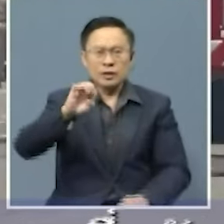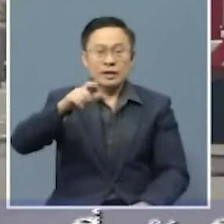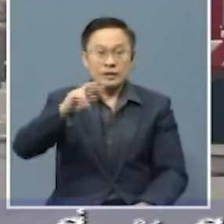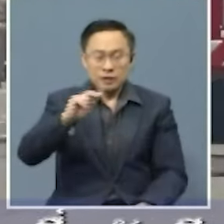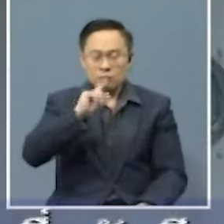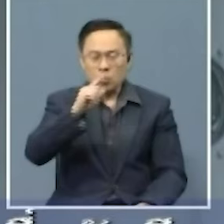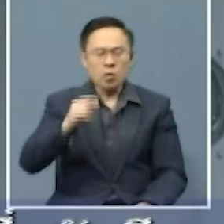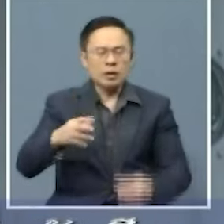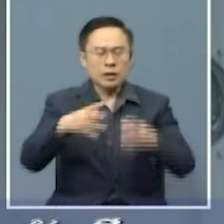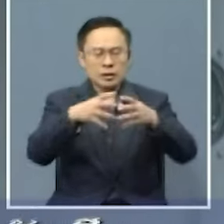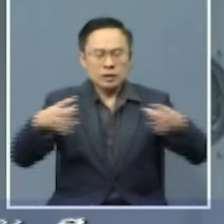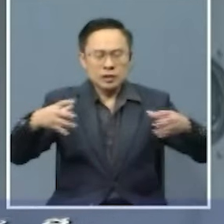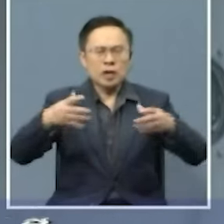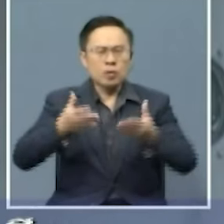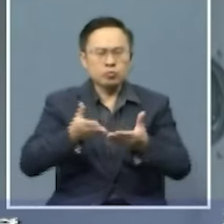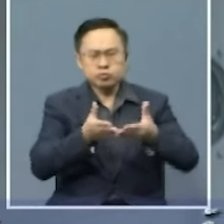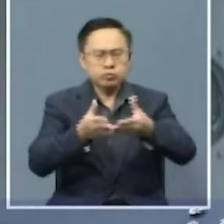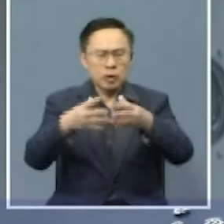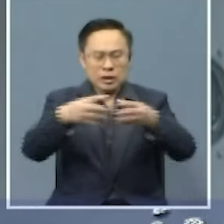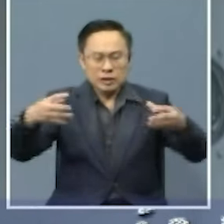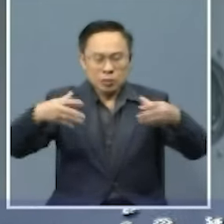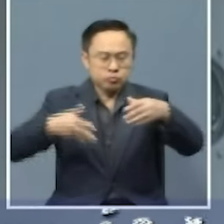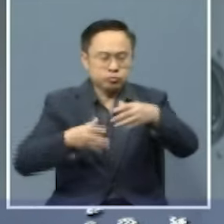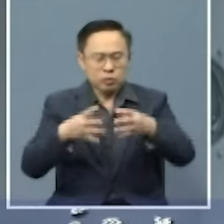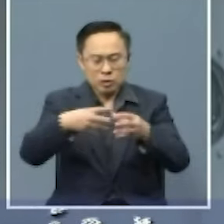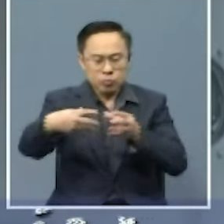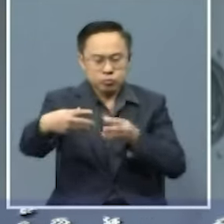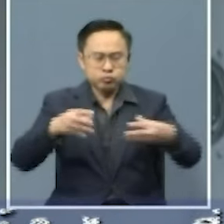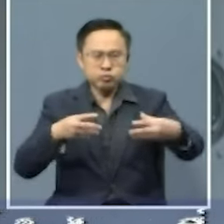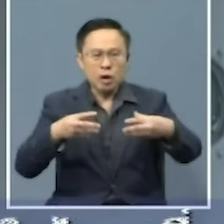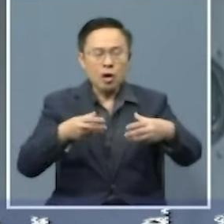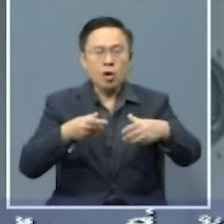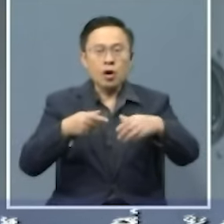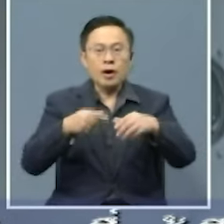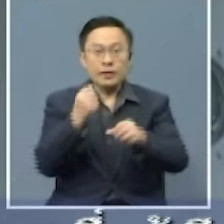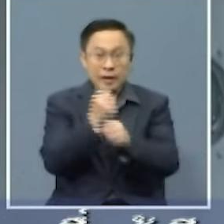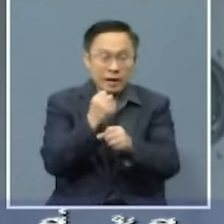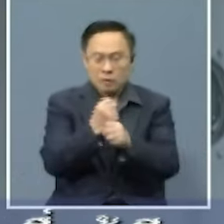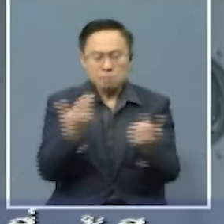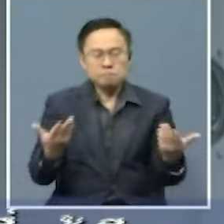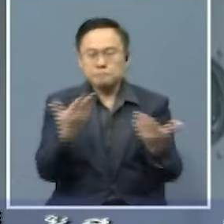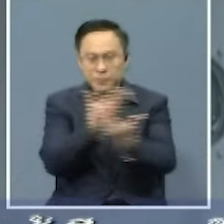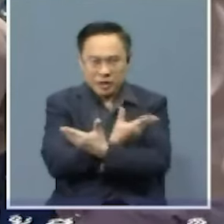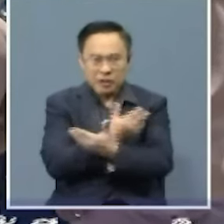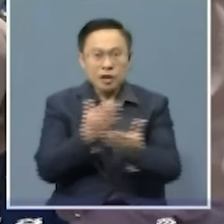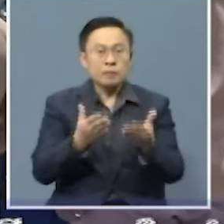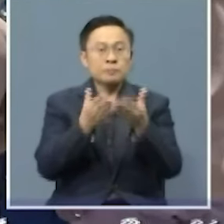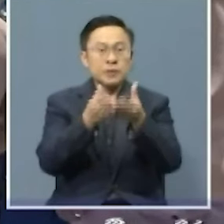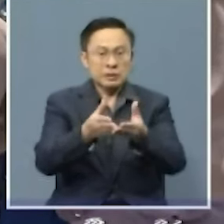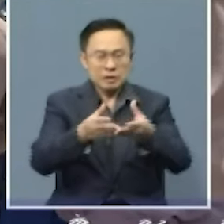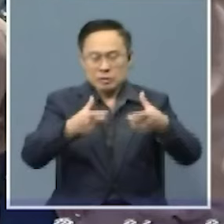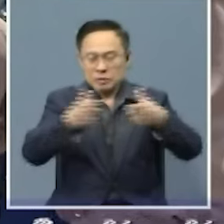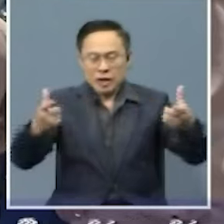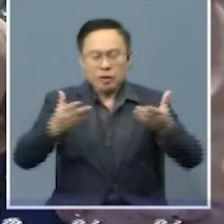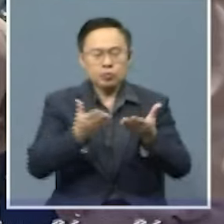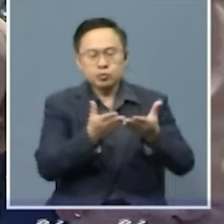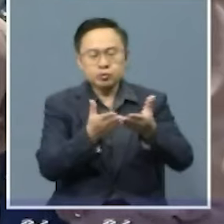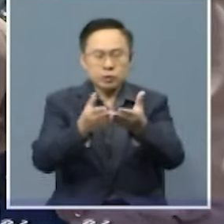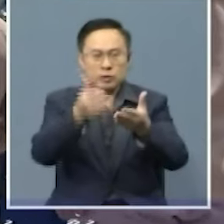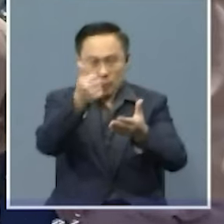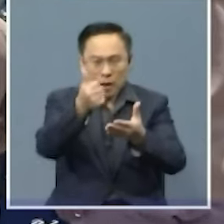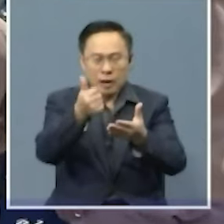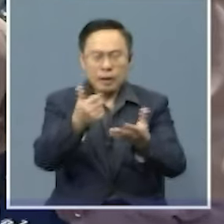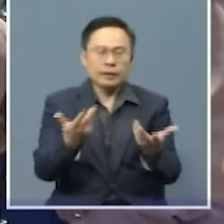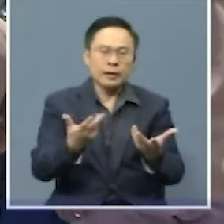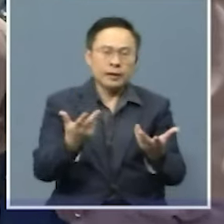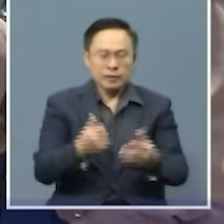ยเอ่ยปากถึงการพิจารณาแนวทางความเป็นไปได้ในการที่จะเปลี่ยนดีลจัดซื้อเรือดำน้ำมาเป็นเรือฟริเกตแทนเ